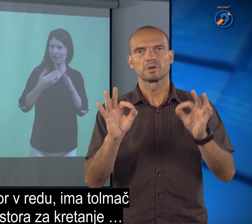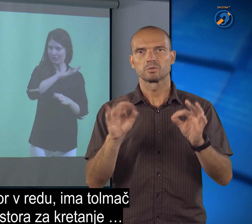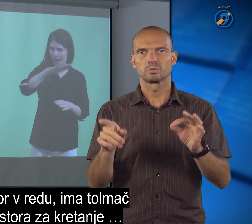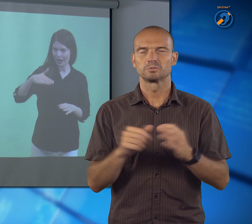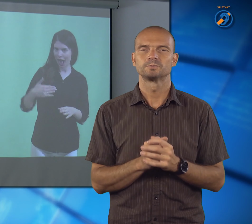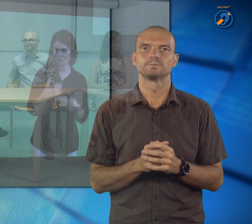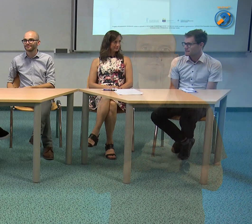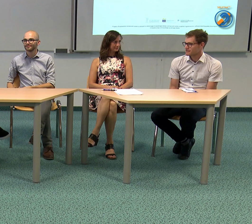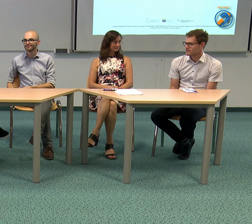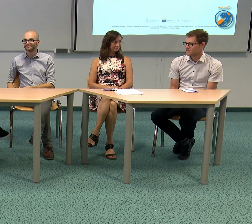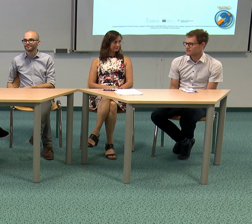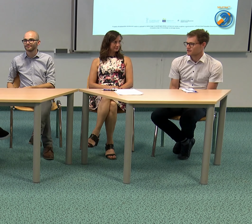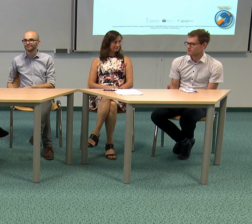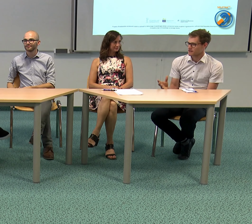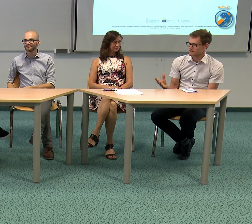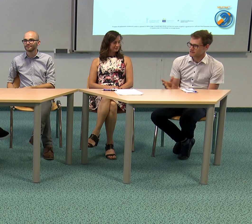kretanje.